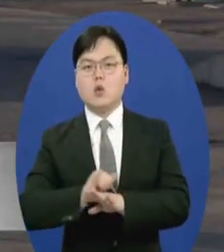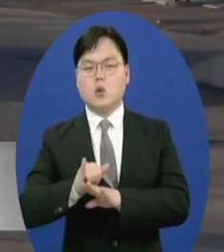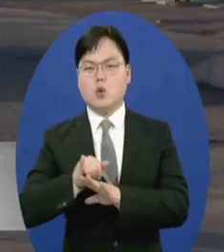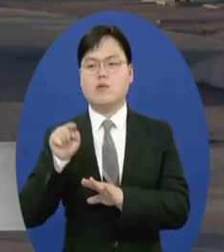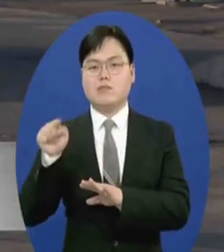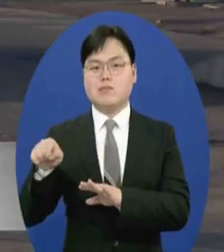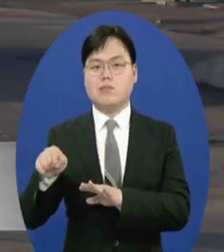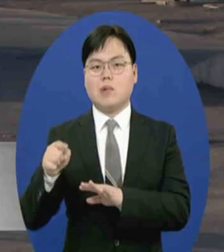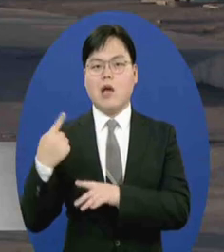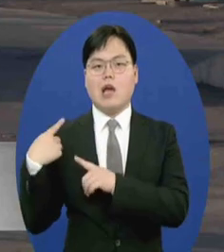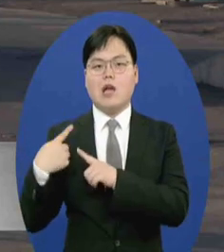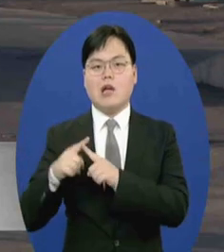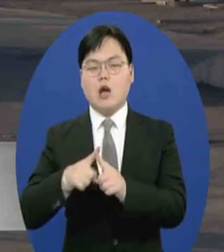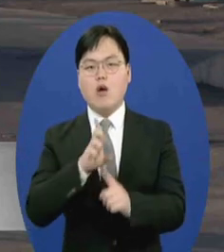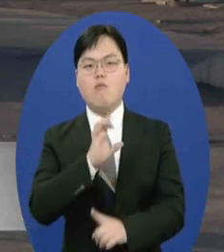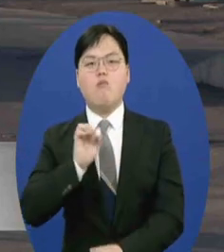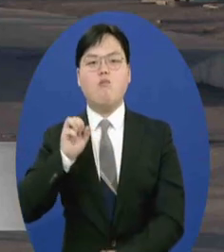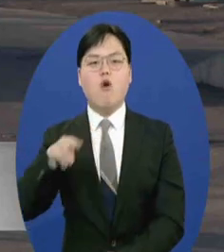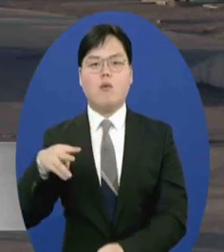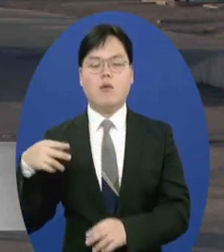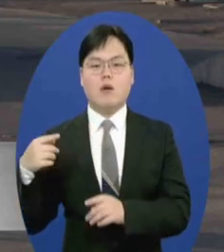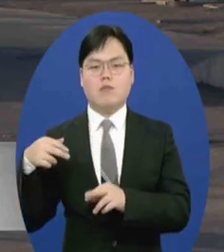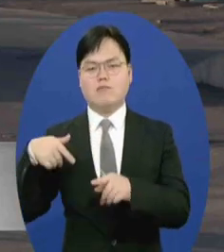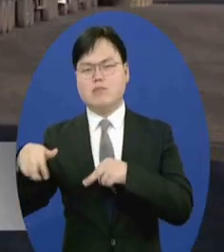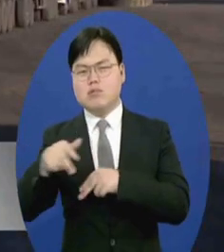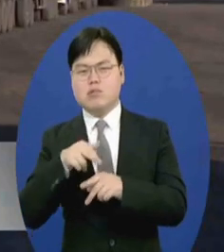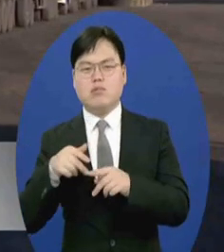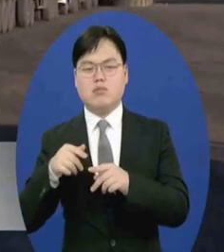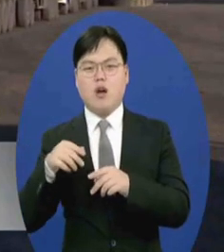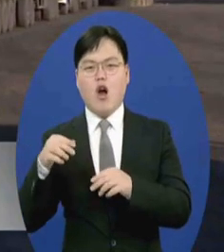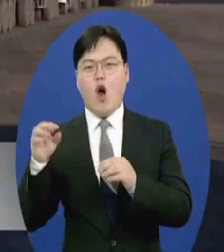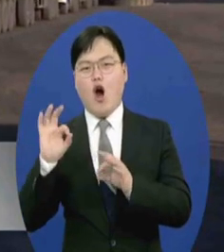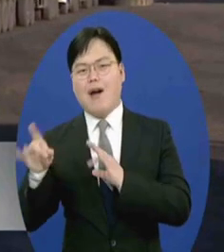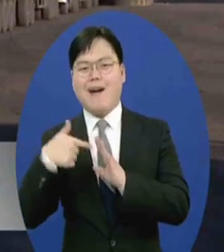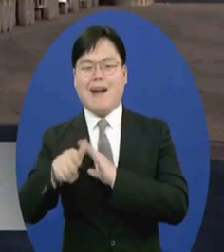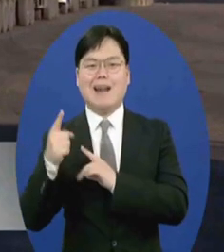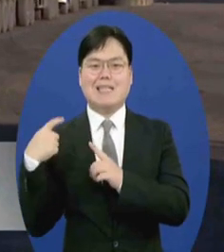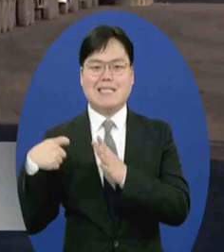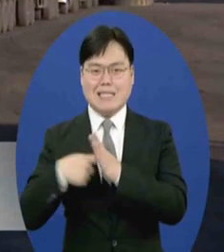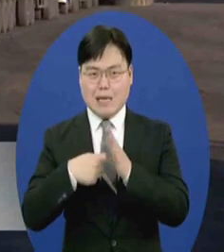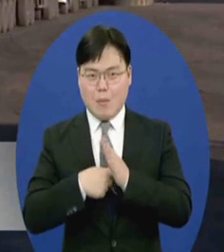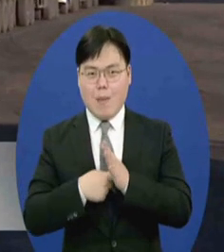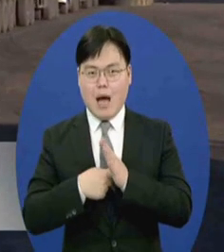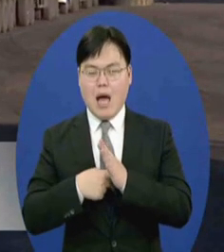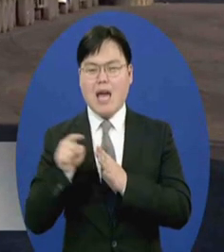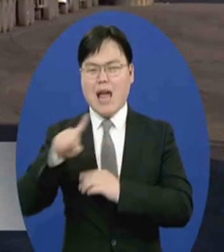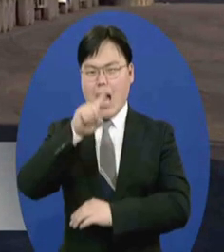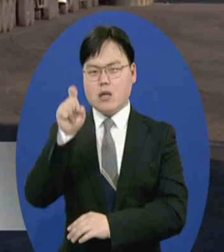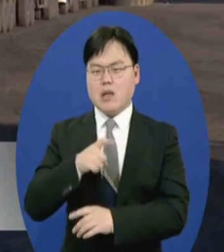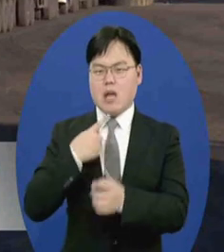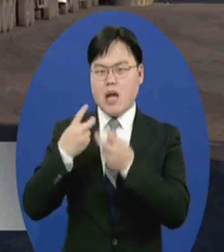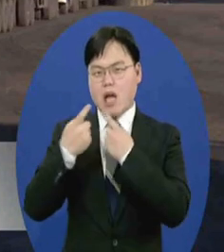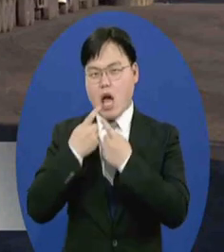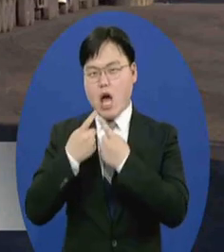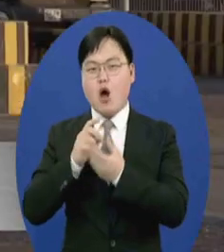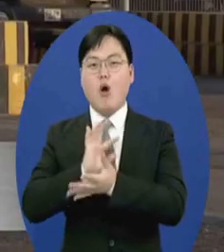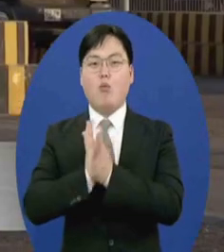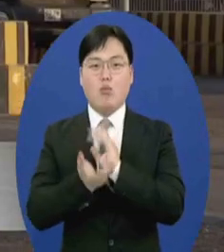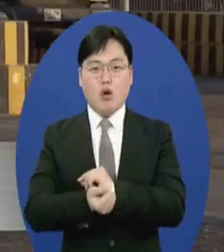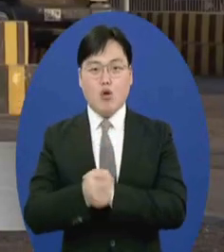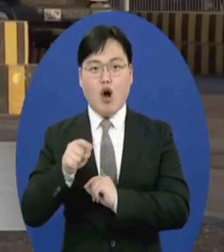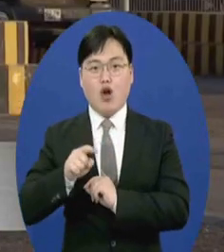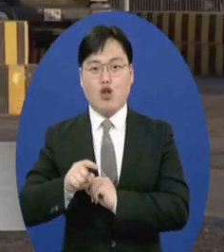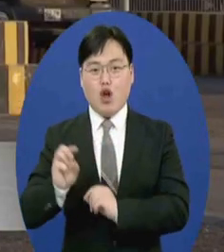ард улсын тал хилийн бомбын хөдөлгөөнд хязгаарлалт тавьсан хэвээр байна. За тухайн асуудлаар хоёр талын яриа хэлцээ хийгдсэн